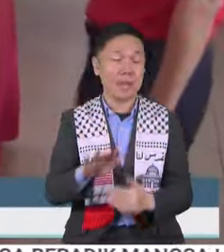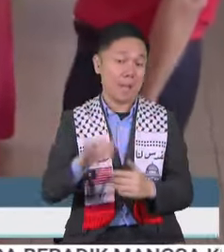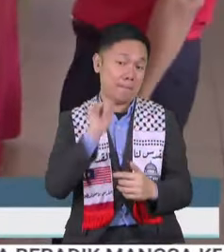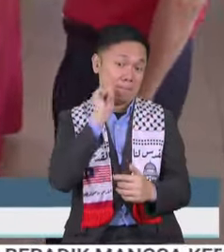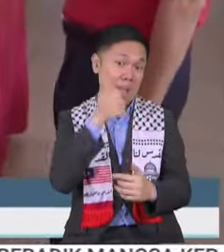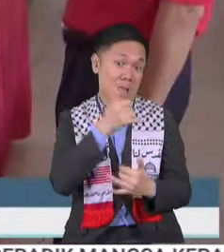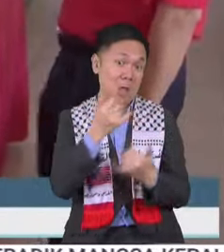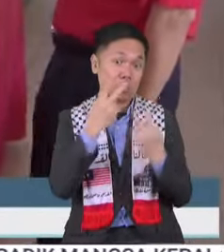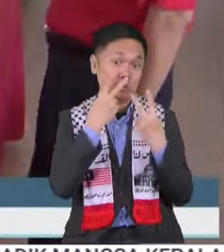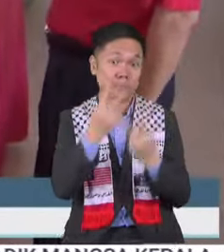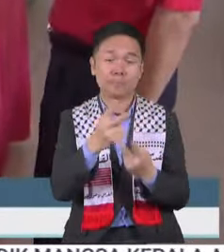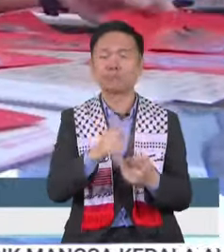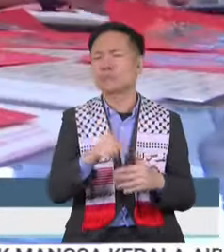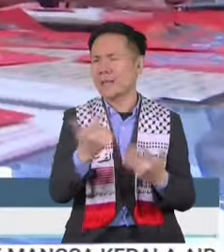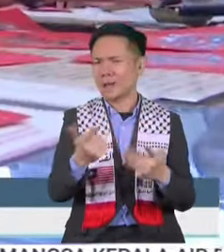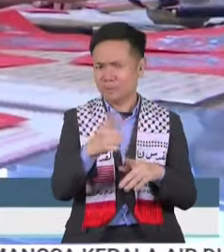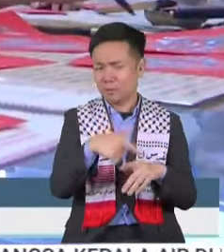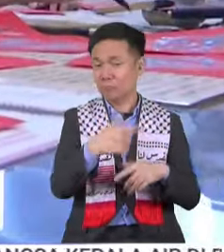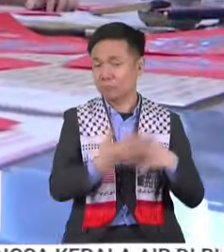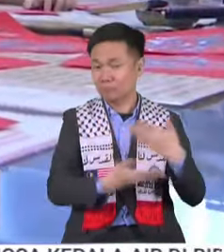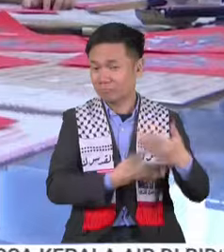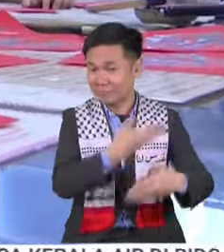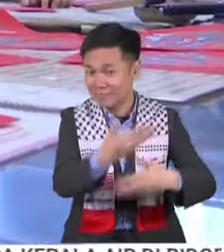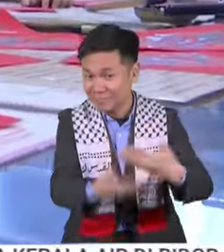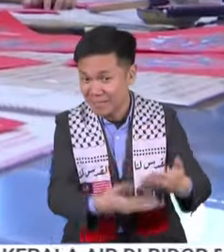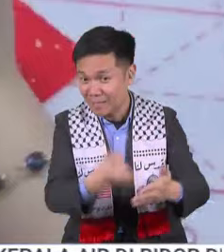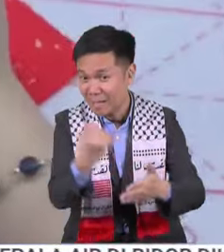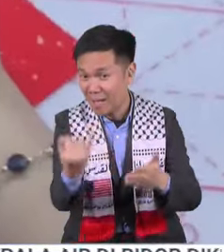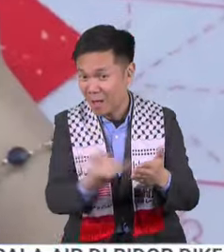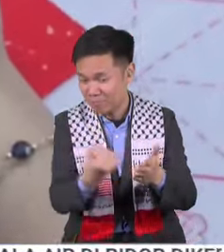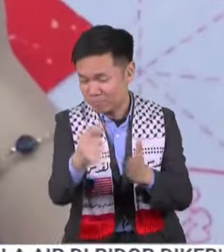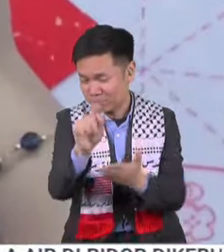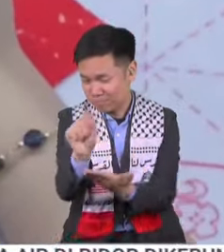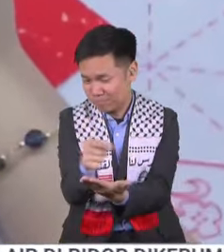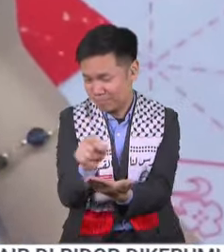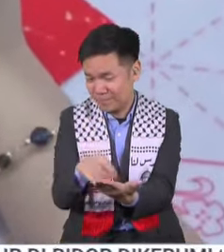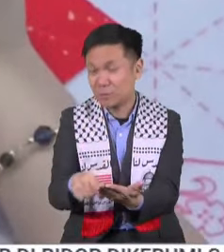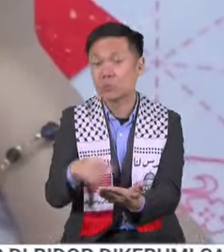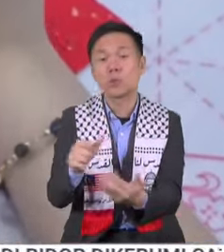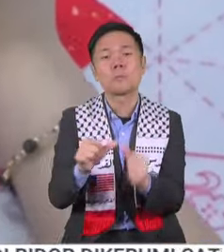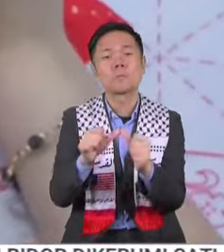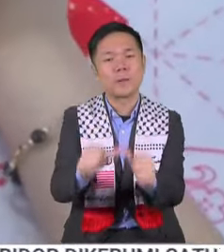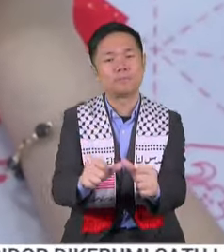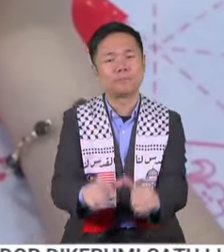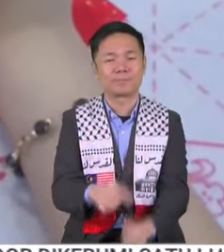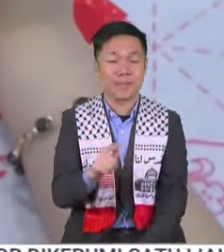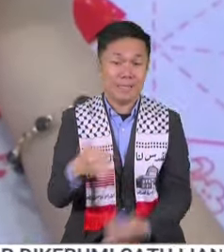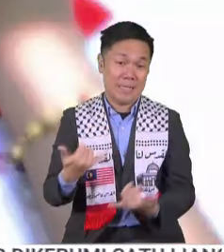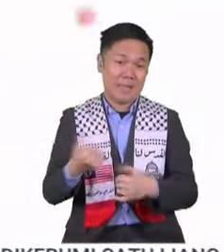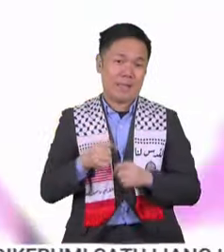usaha memartabatkan seni tersebut dan sambutannya. Magdalena Depol, RTM.